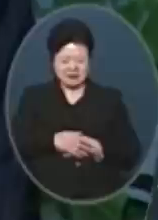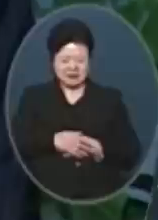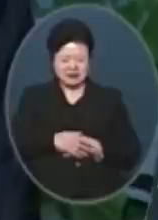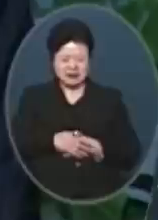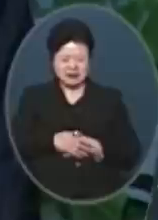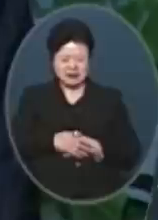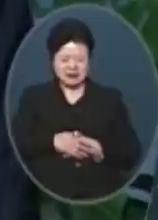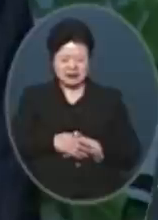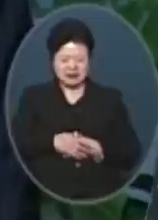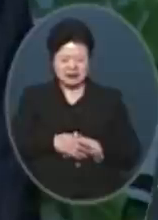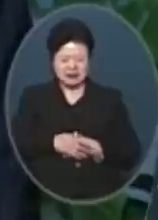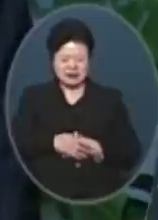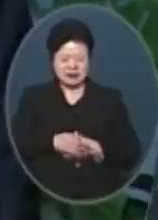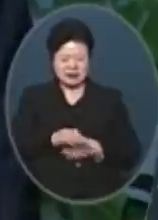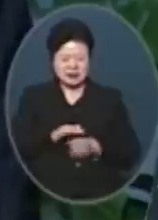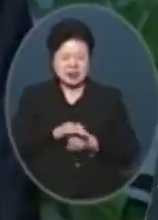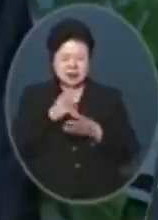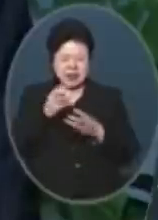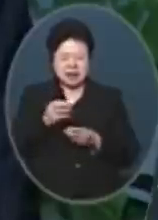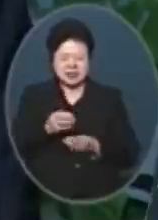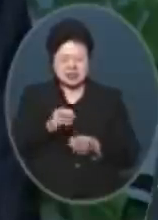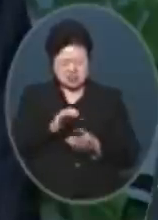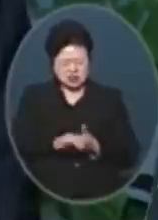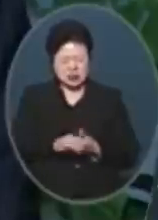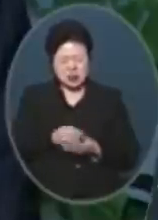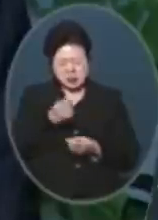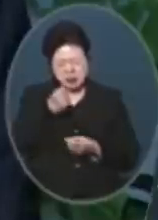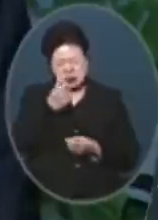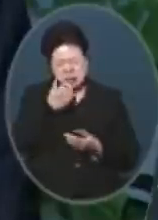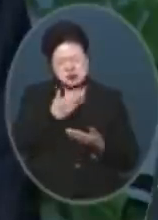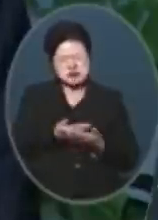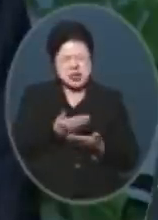우정하지 않은 친구여 밥을 좀 주세요